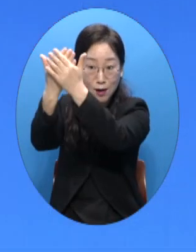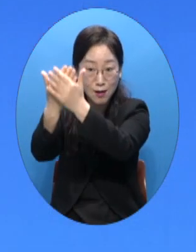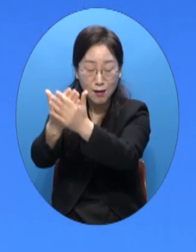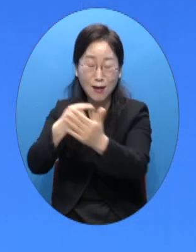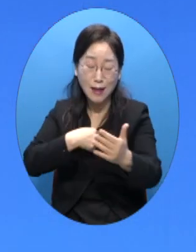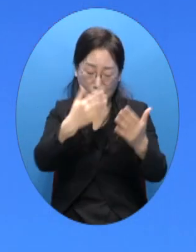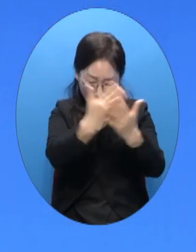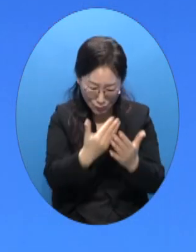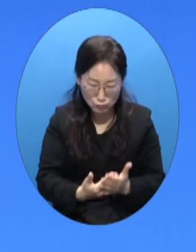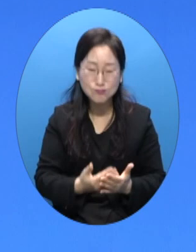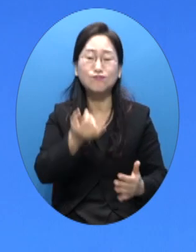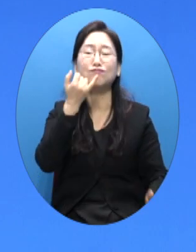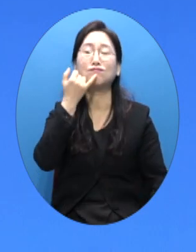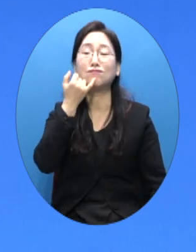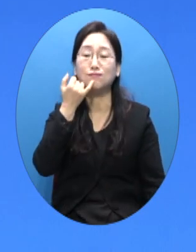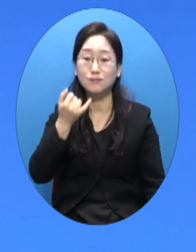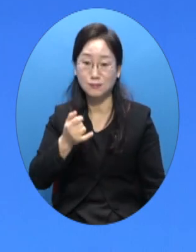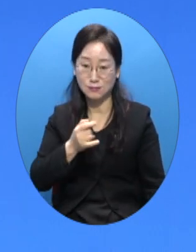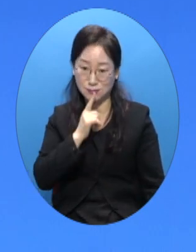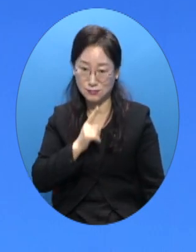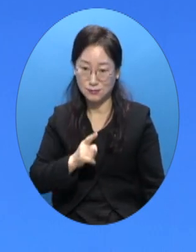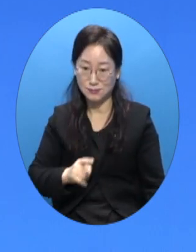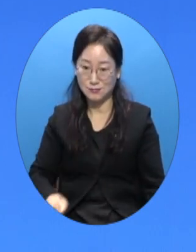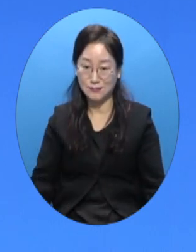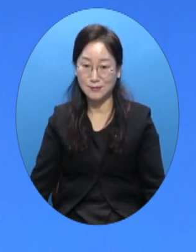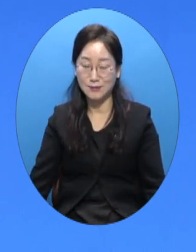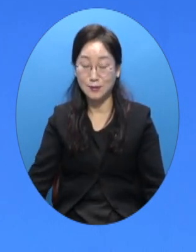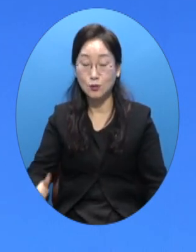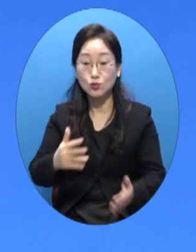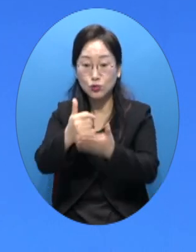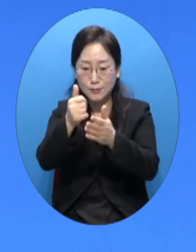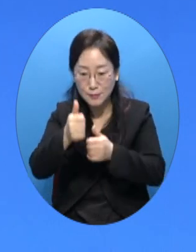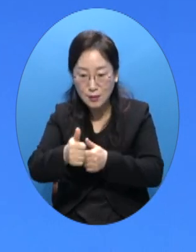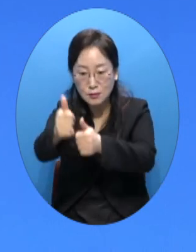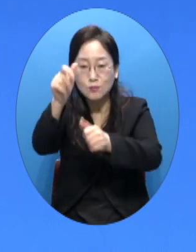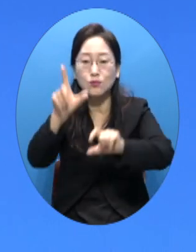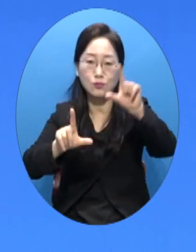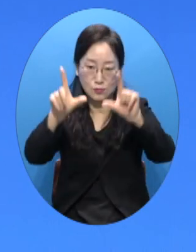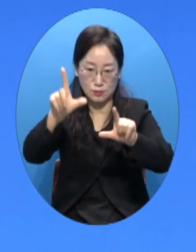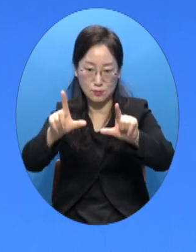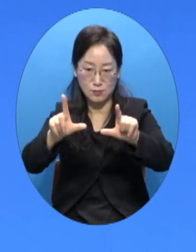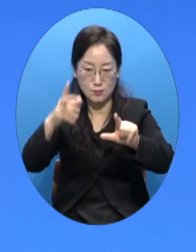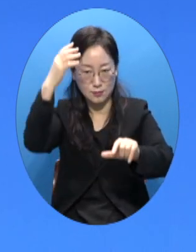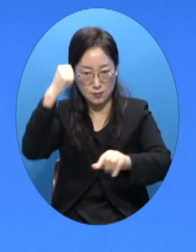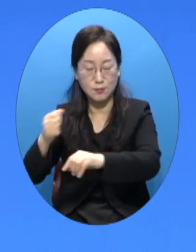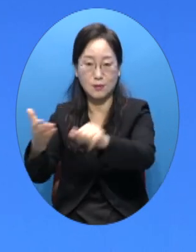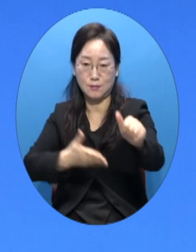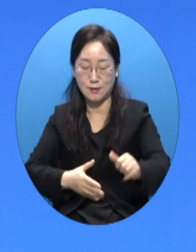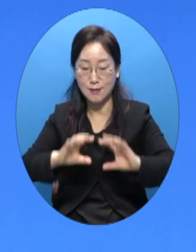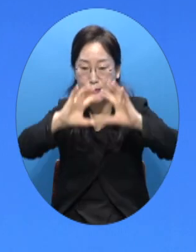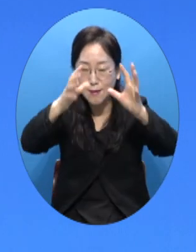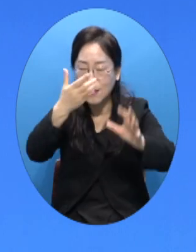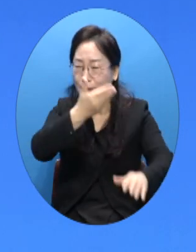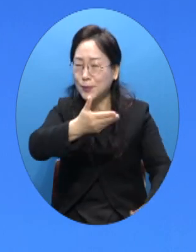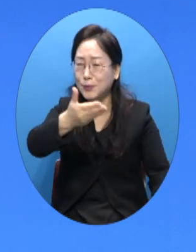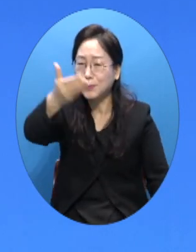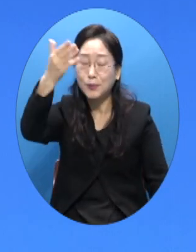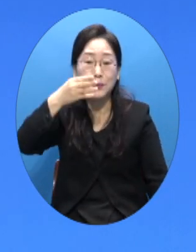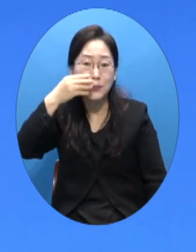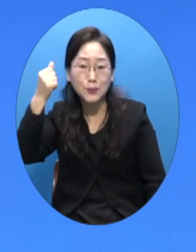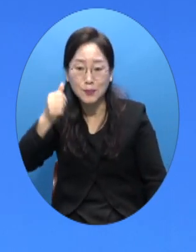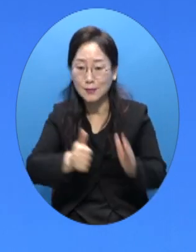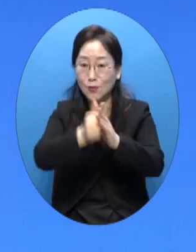하리라 이것이 주님을 따르는 우리들의 모습인 것입니다 여러분이 세상에서 잘 나갈 때